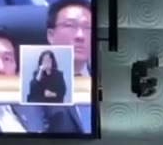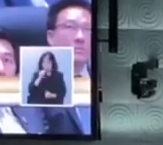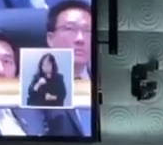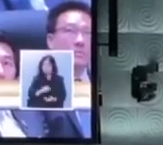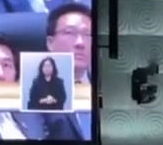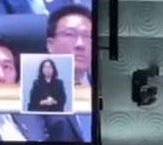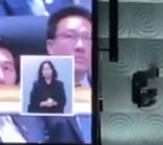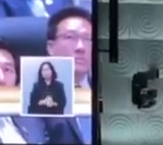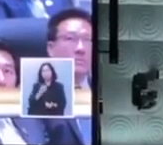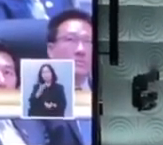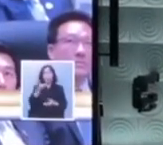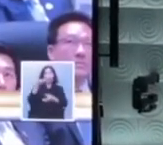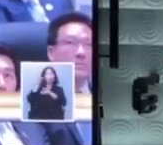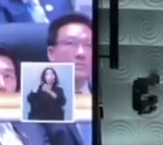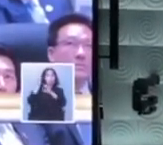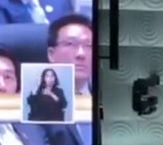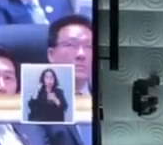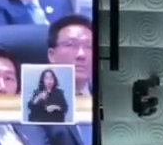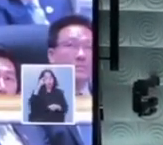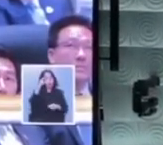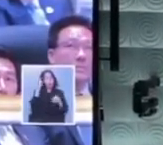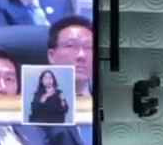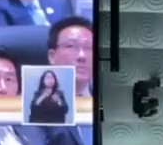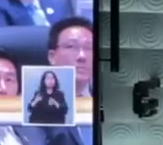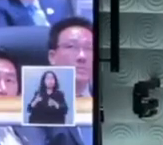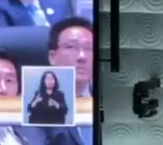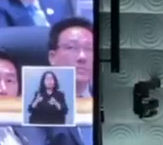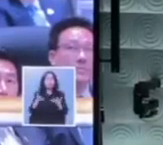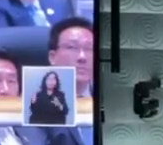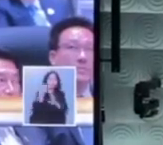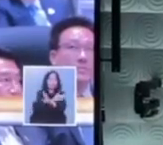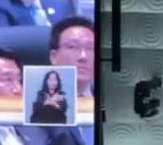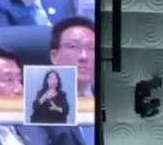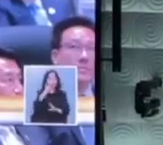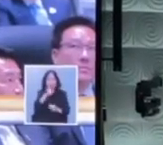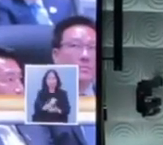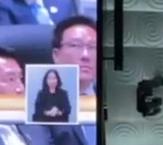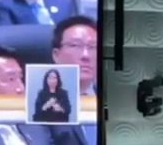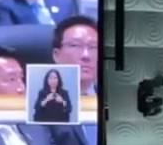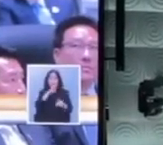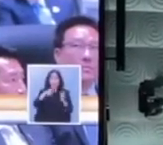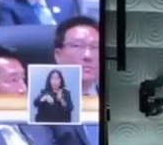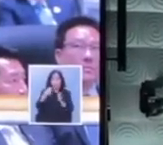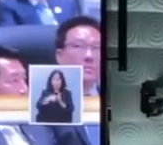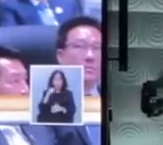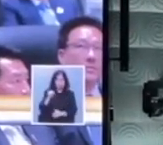ให้คนอื่นแล้วก็อาจจะเลือกวิธีอื่นมือวิธีของเราทำมากแต่ถ้ามีคนที่มาลง